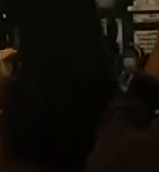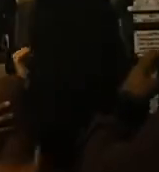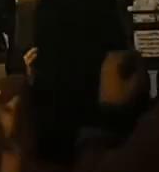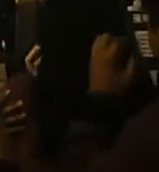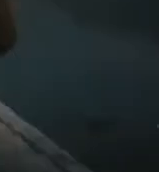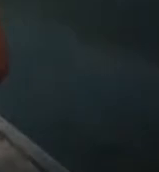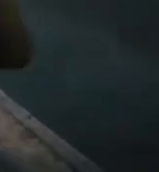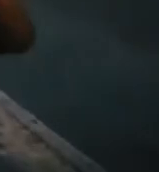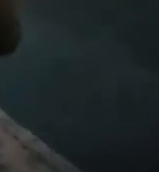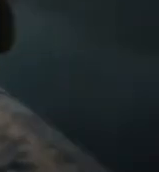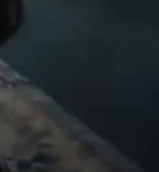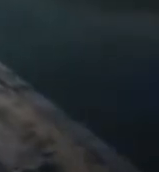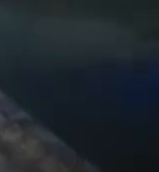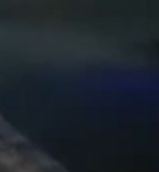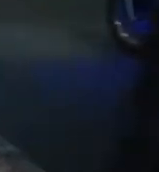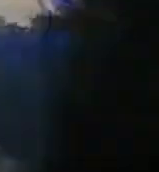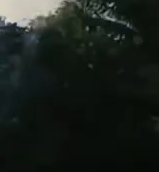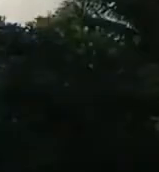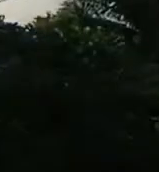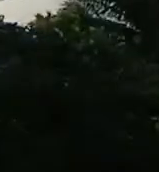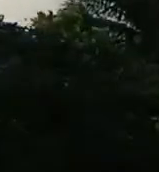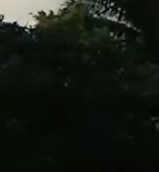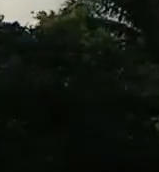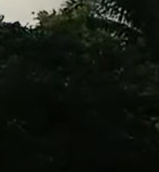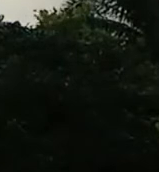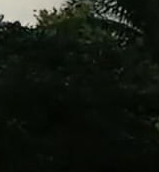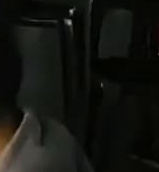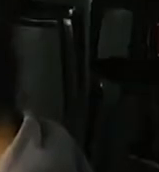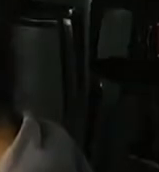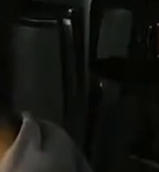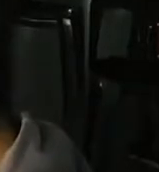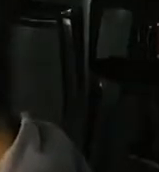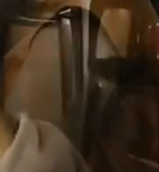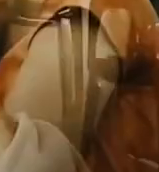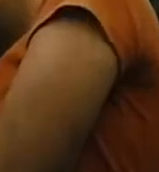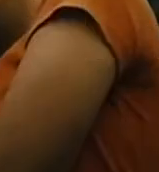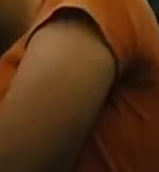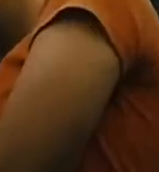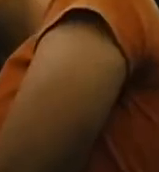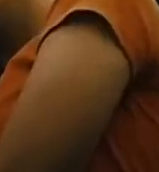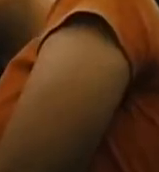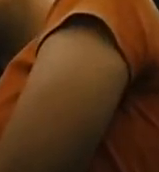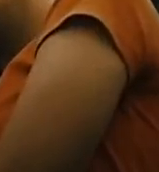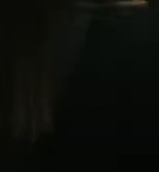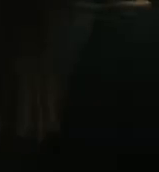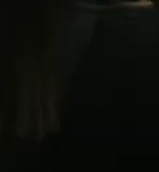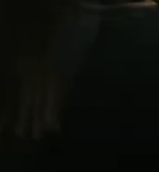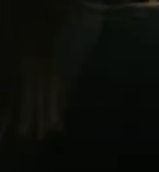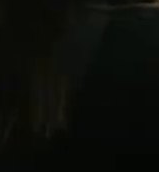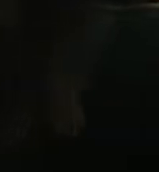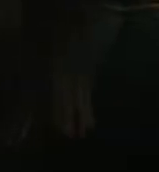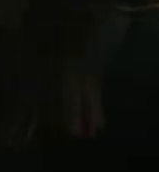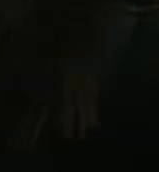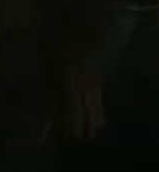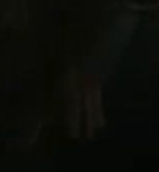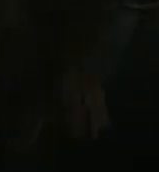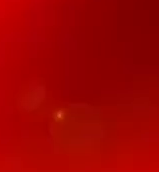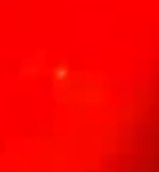Para sa mga di makaakyat sa Baguio o Tagaytay, ang pasyalang dinarayo rin dahil sa lamig at magagandang